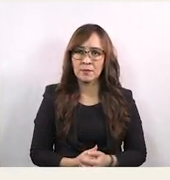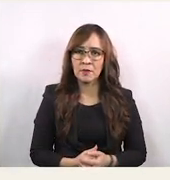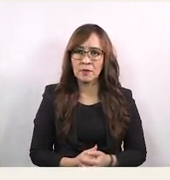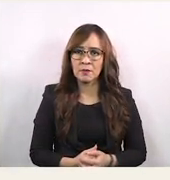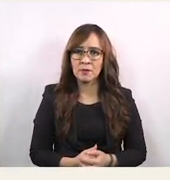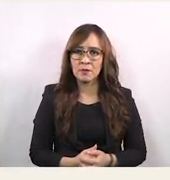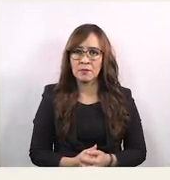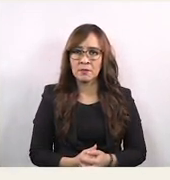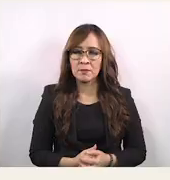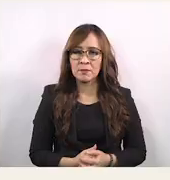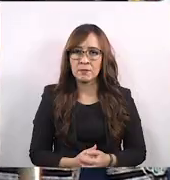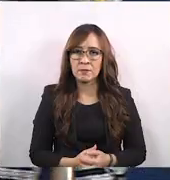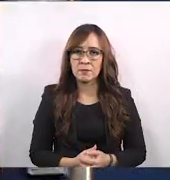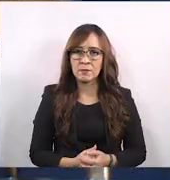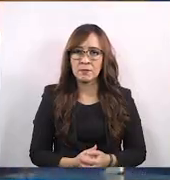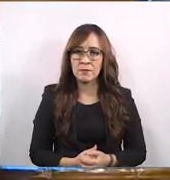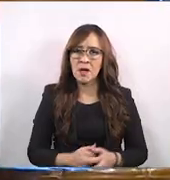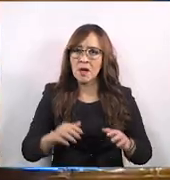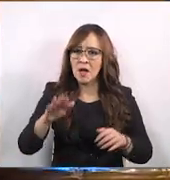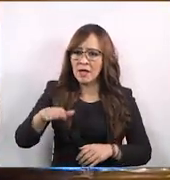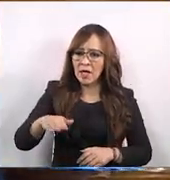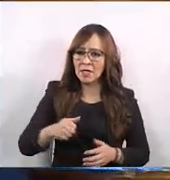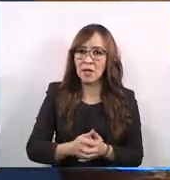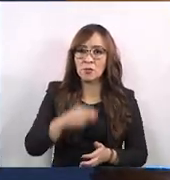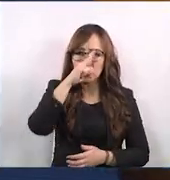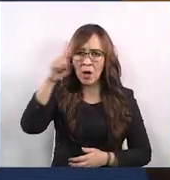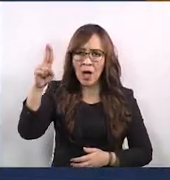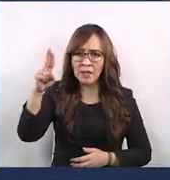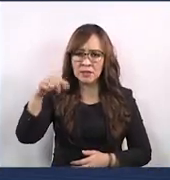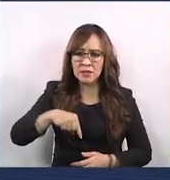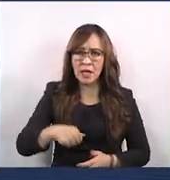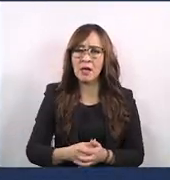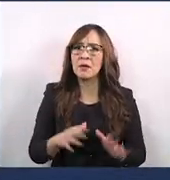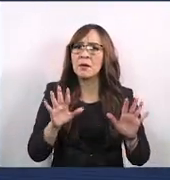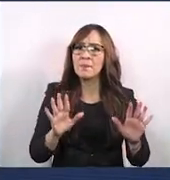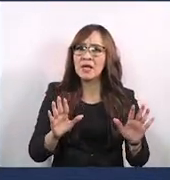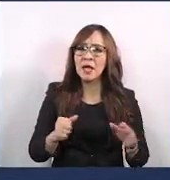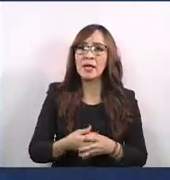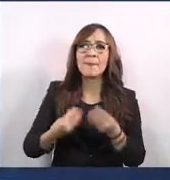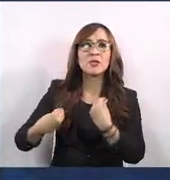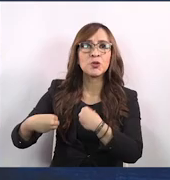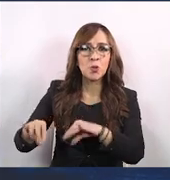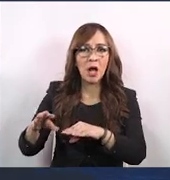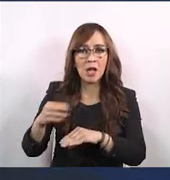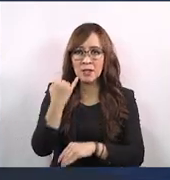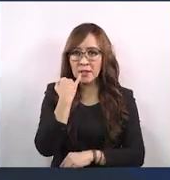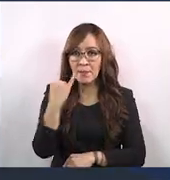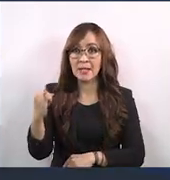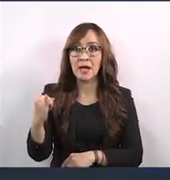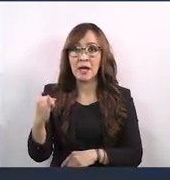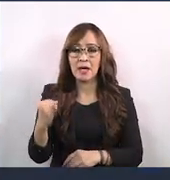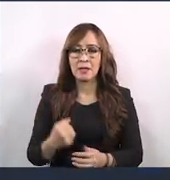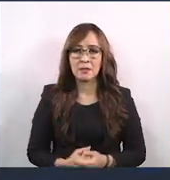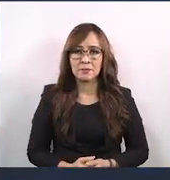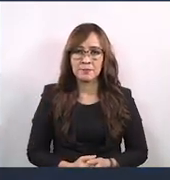orang-orang percaya anak tuhan tidak sedikit yang akhirnya murtad tidak sedikit yang akhirnya jual imannya tidak